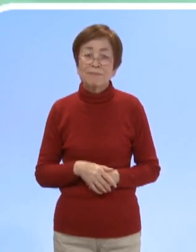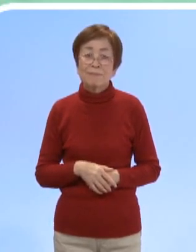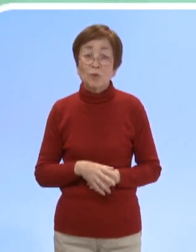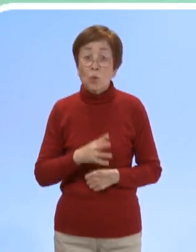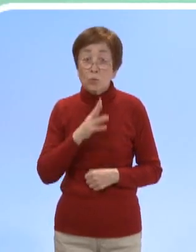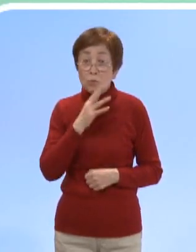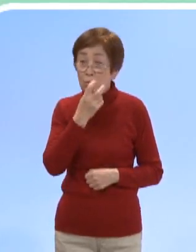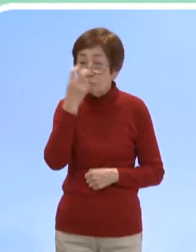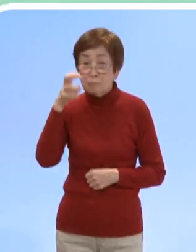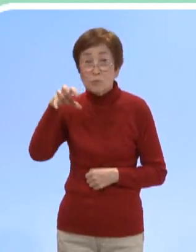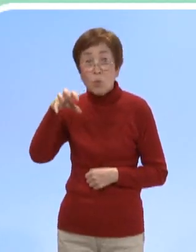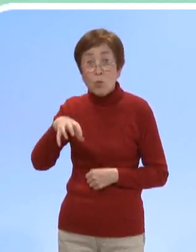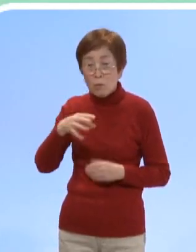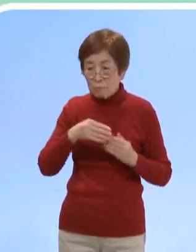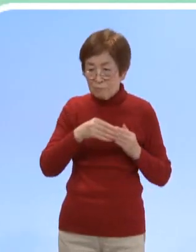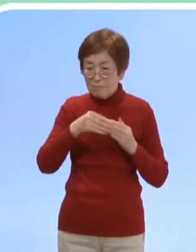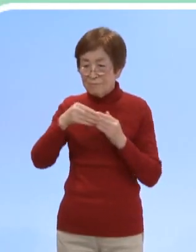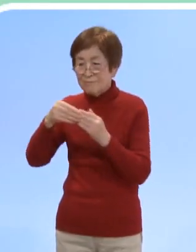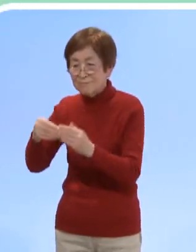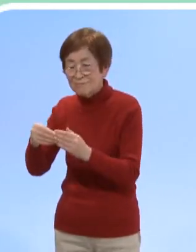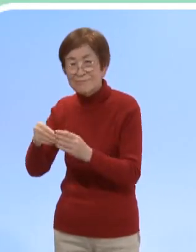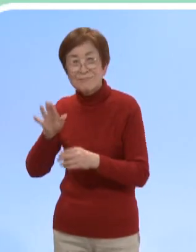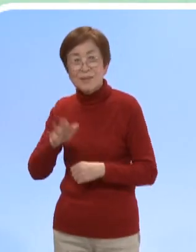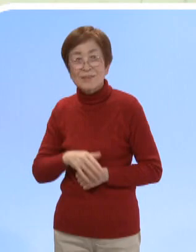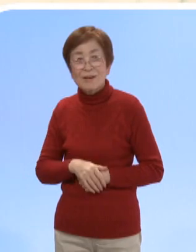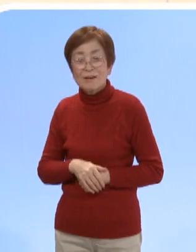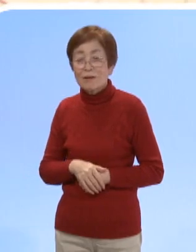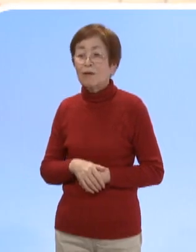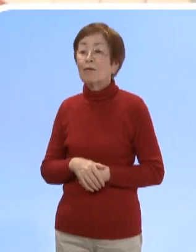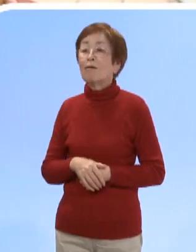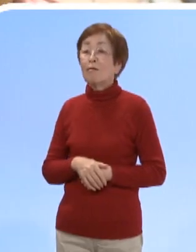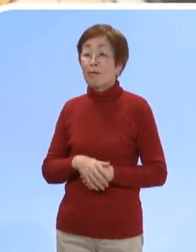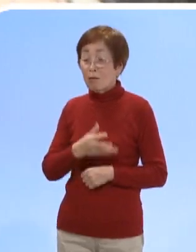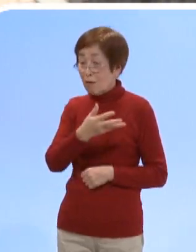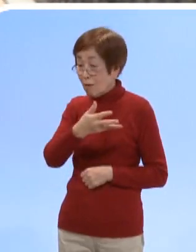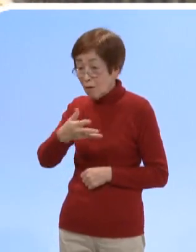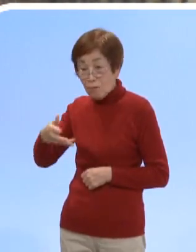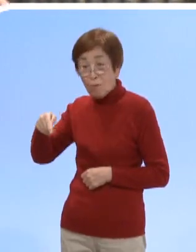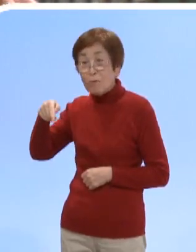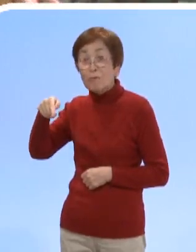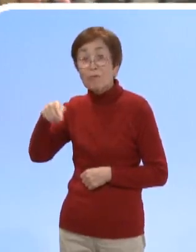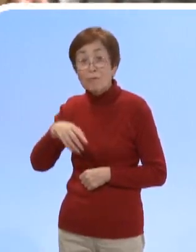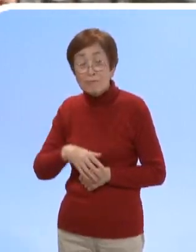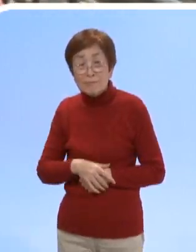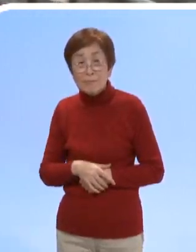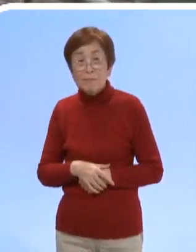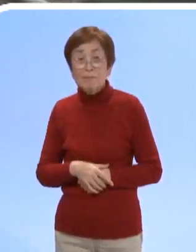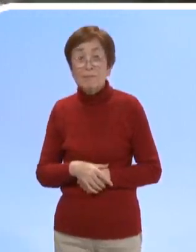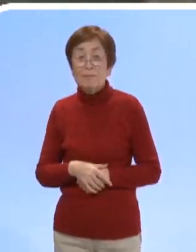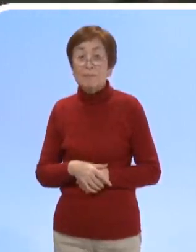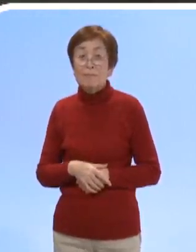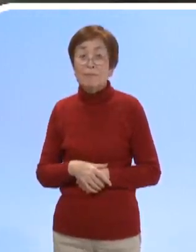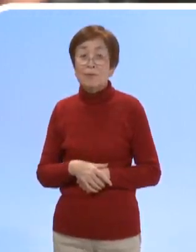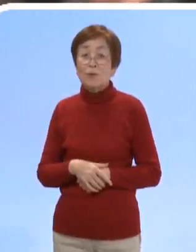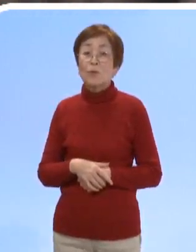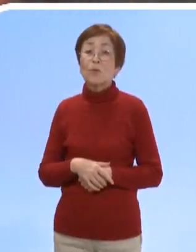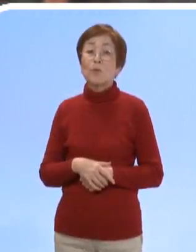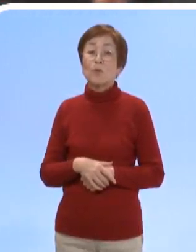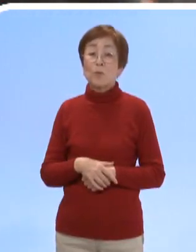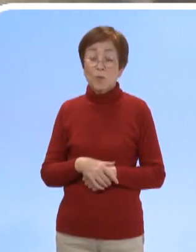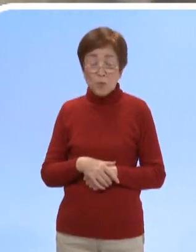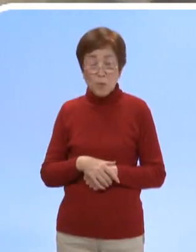その現場に案内していただきました。 わわわ、すごい。 フェンスから撫でてもらった 。あ、いるじゃないです